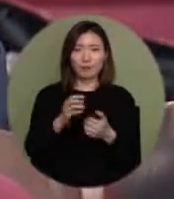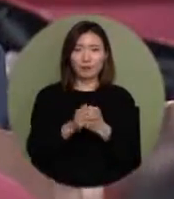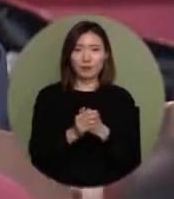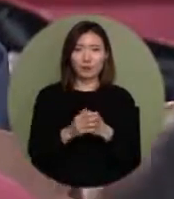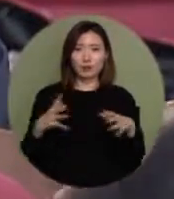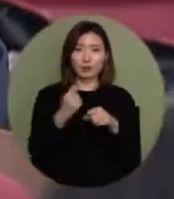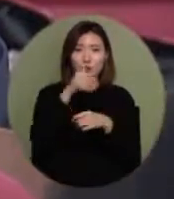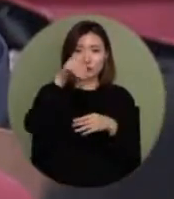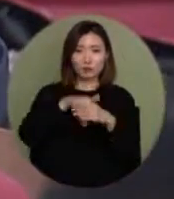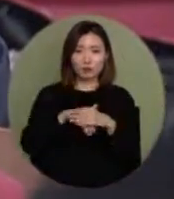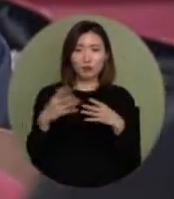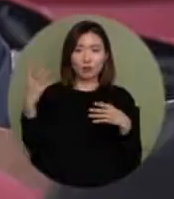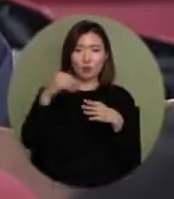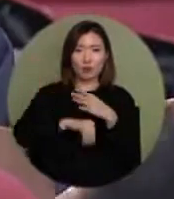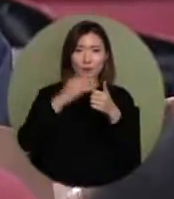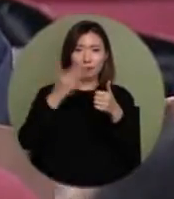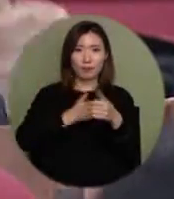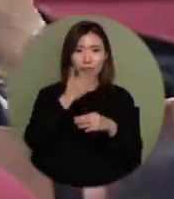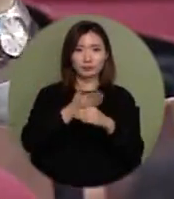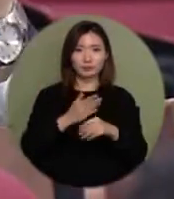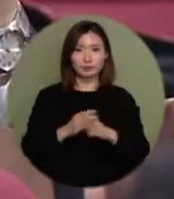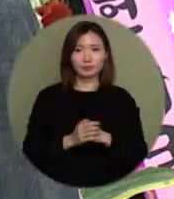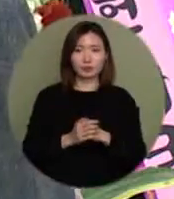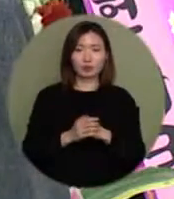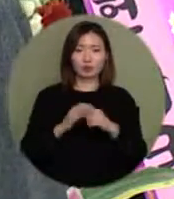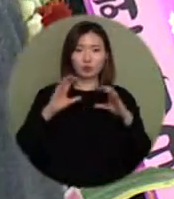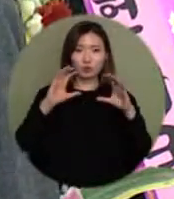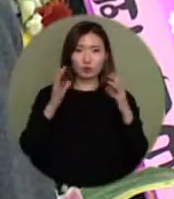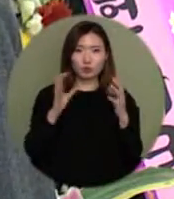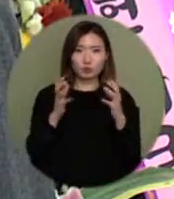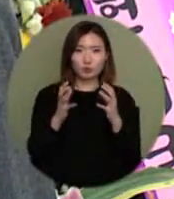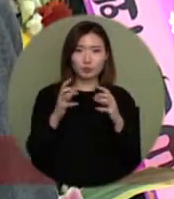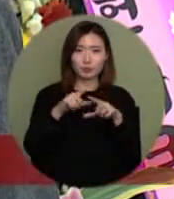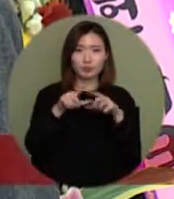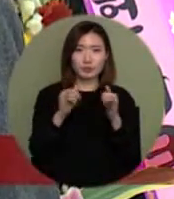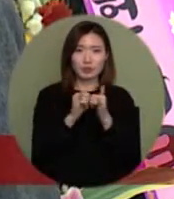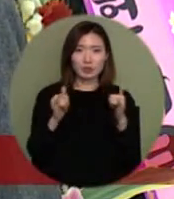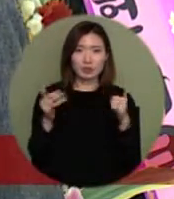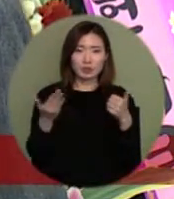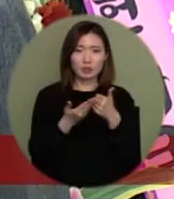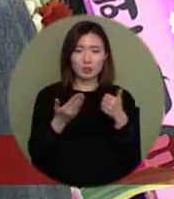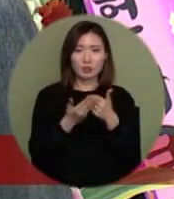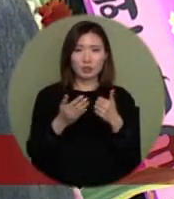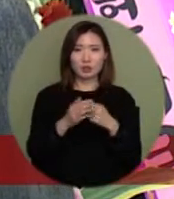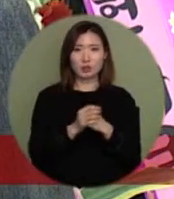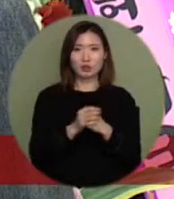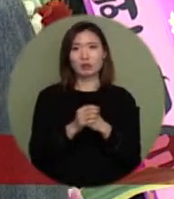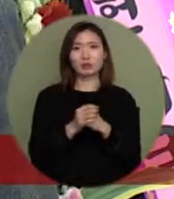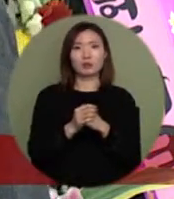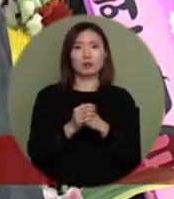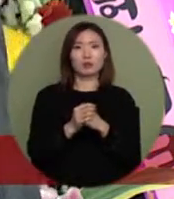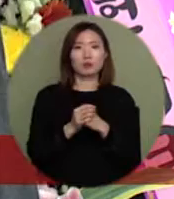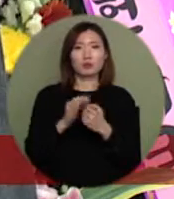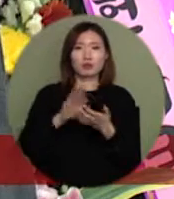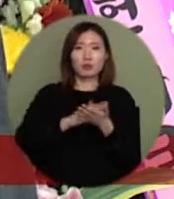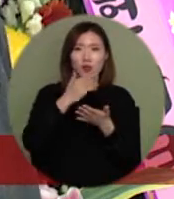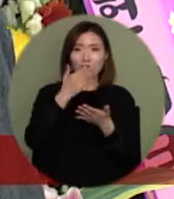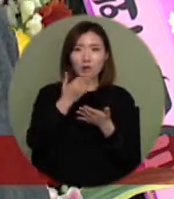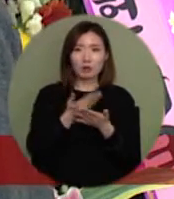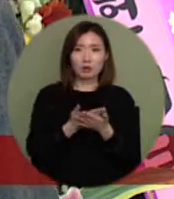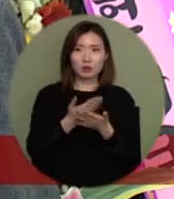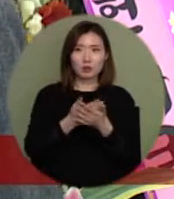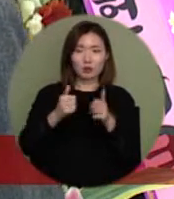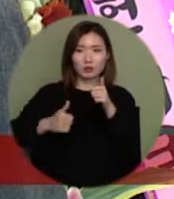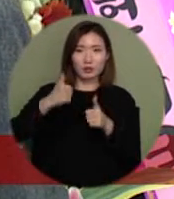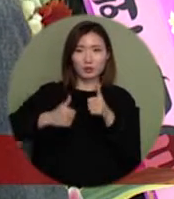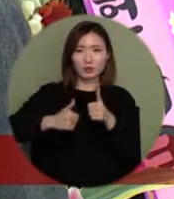담을 것을 요구하고 있습니다. 지금 국민들에게 중앙 정치권이 기득권을 내려놓기 위한 개혁